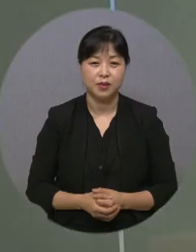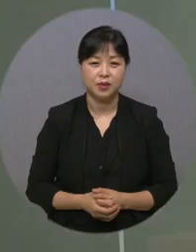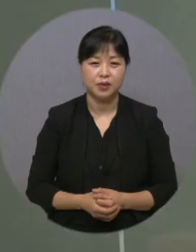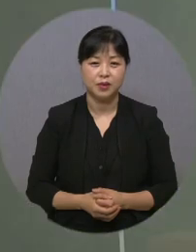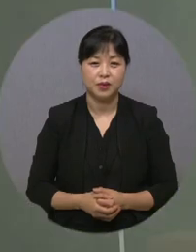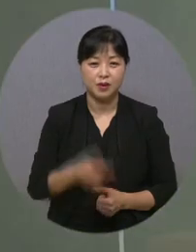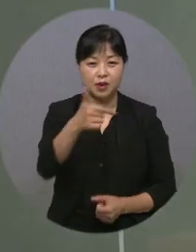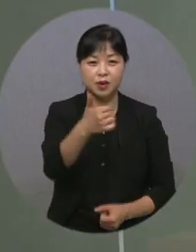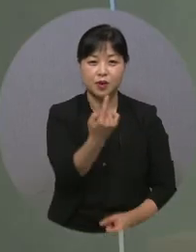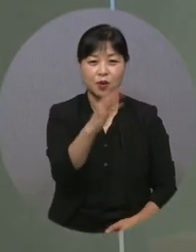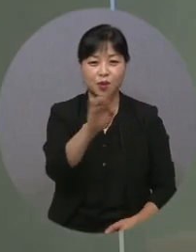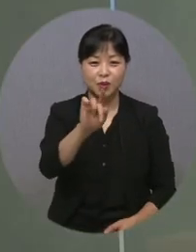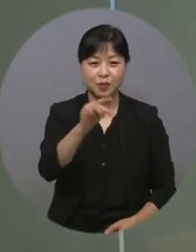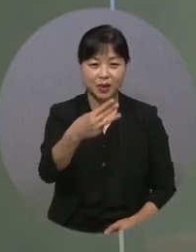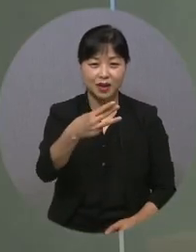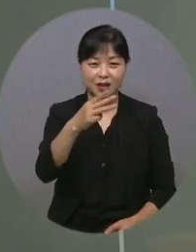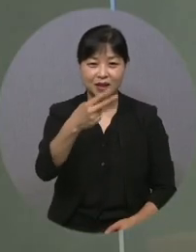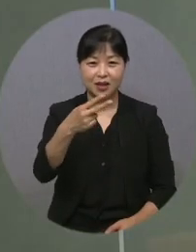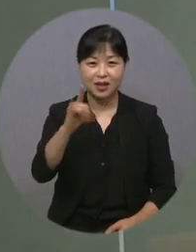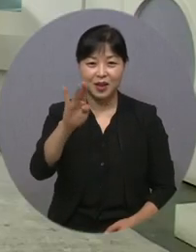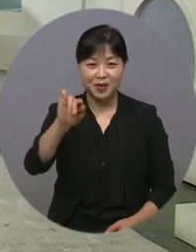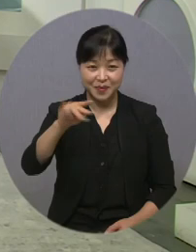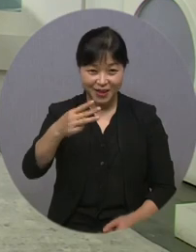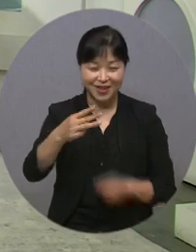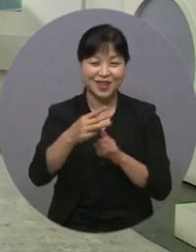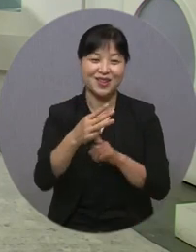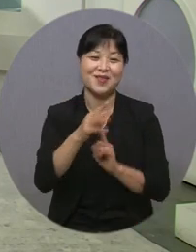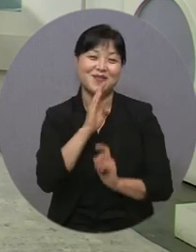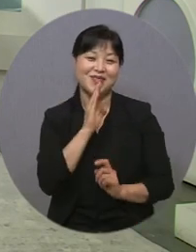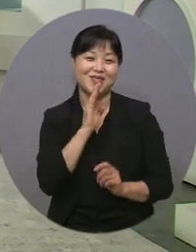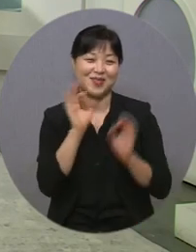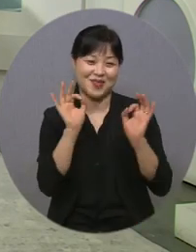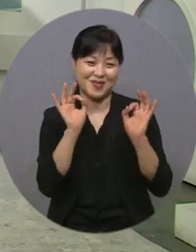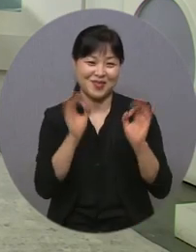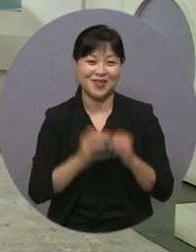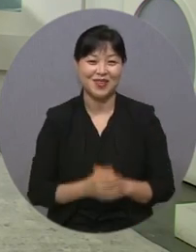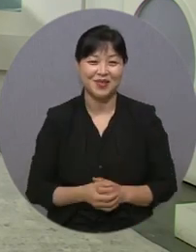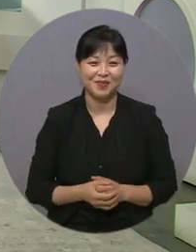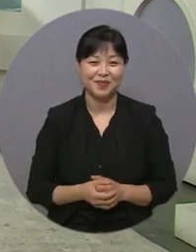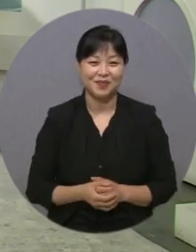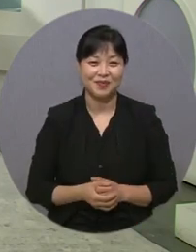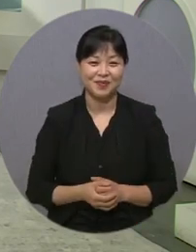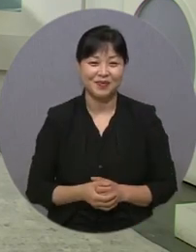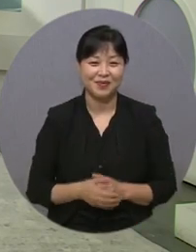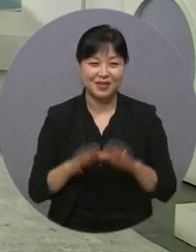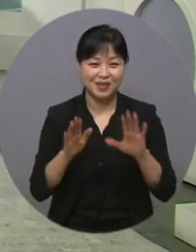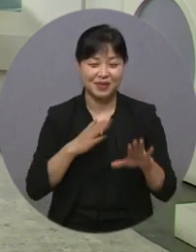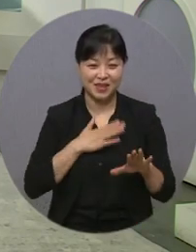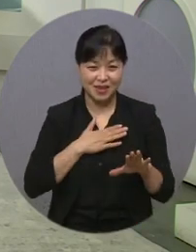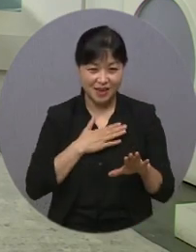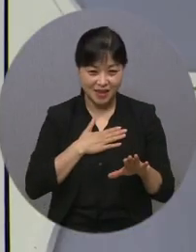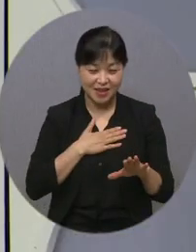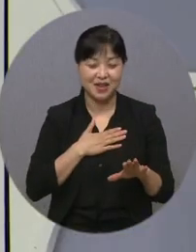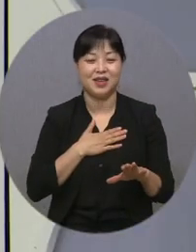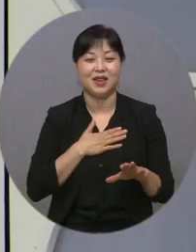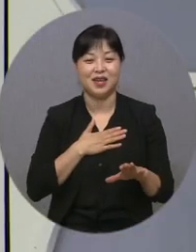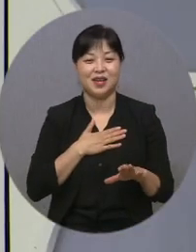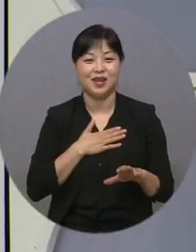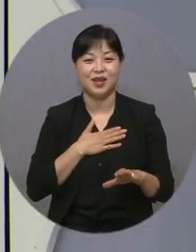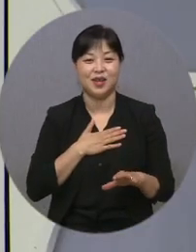노발 대발? 오케이. 어. 그래요? 그런데 이제 여기서는 지금 간단하게 제가 뭐